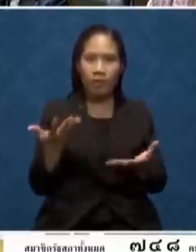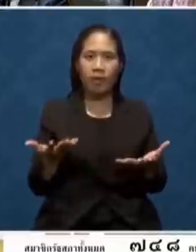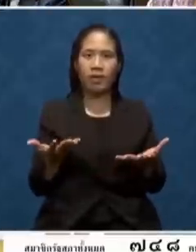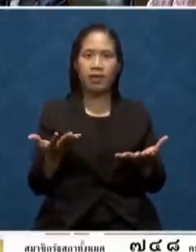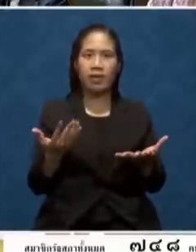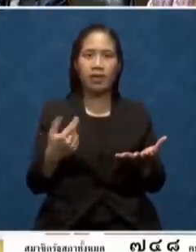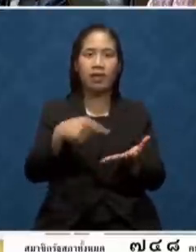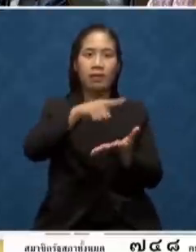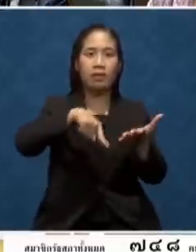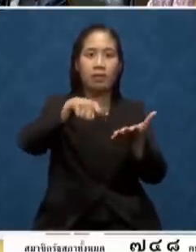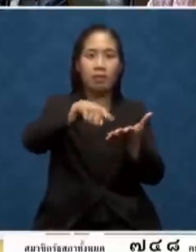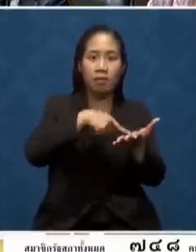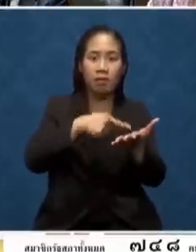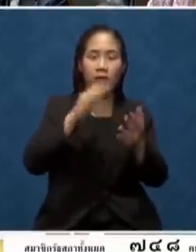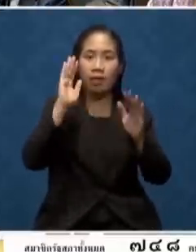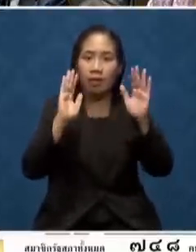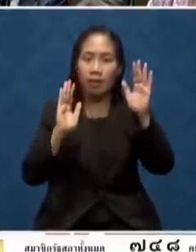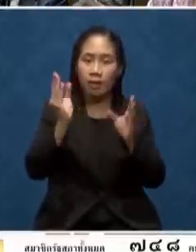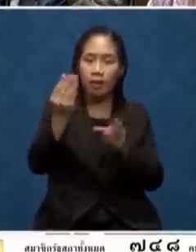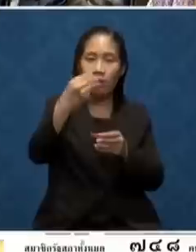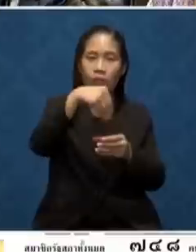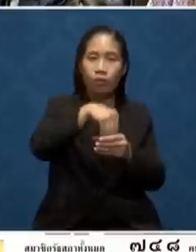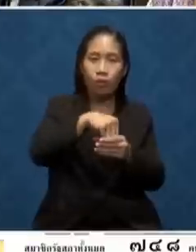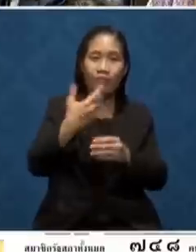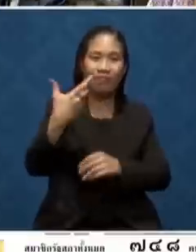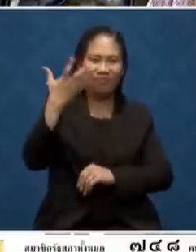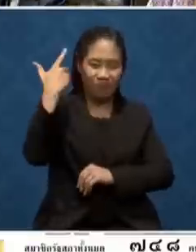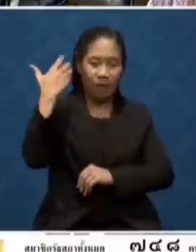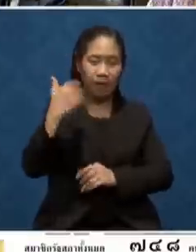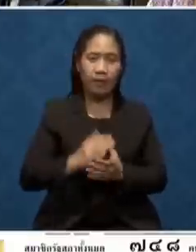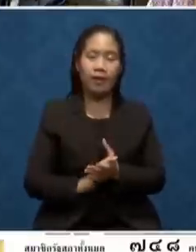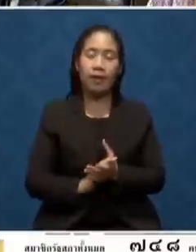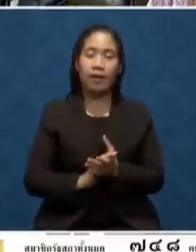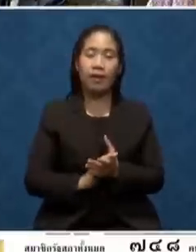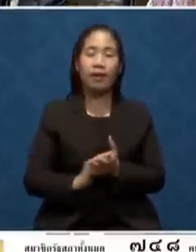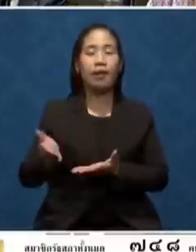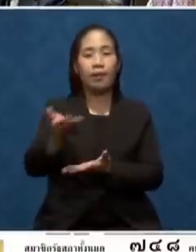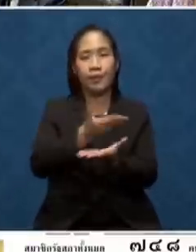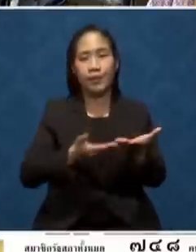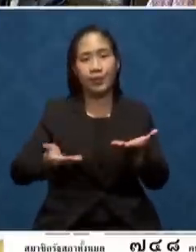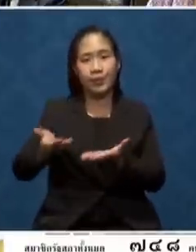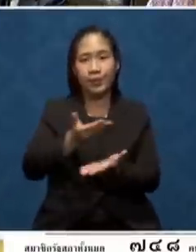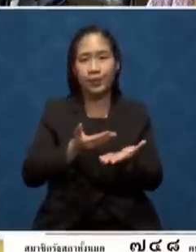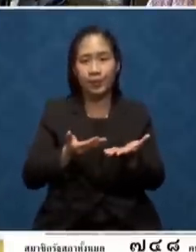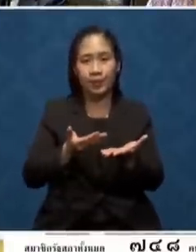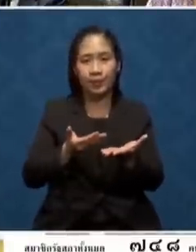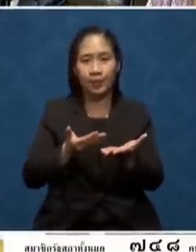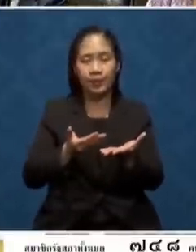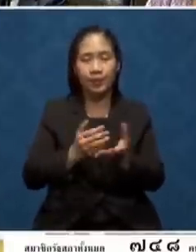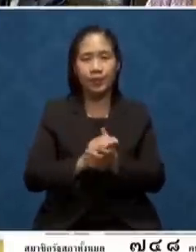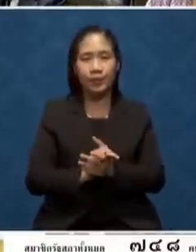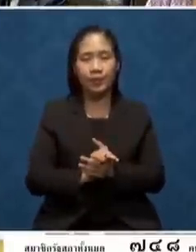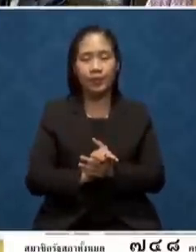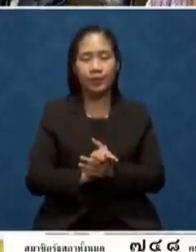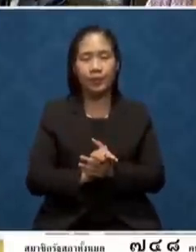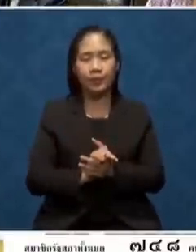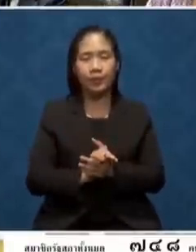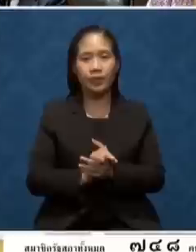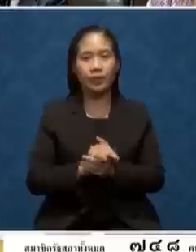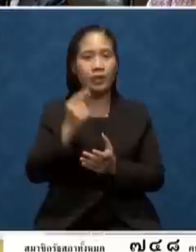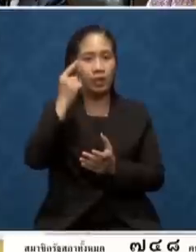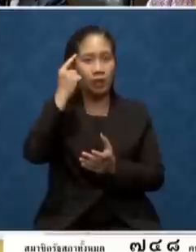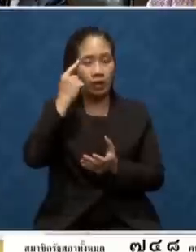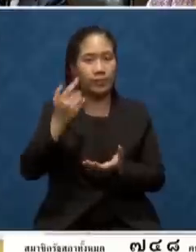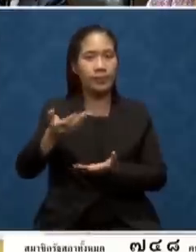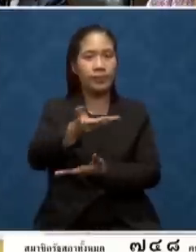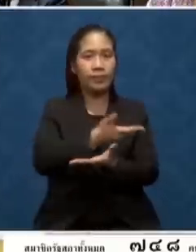ที่ผ่านมาหรือไม่เรากำลังจะพิจารณาที่อาจจะทำให้การตี